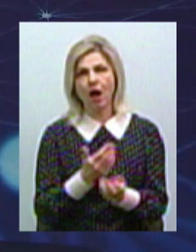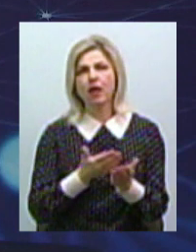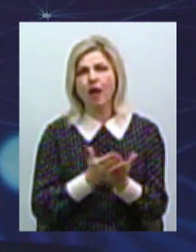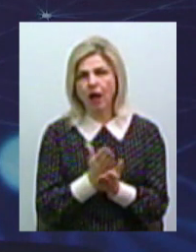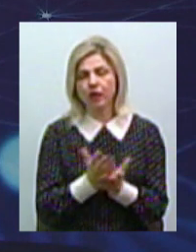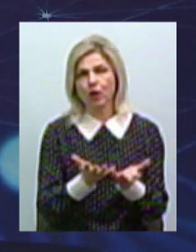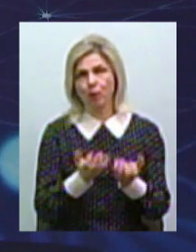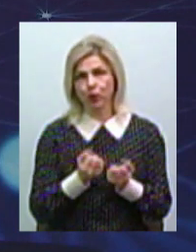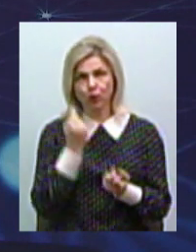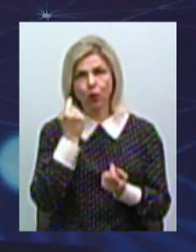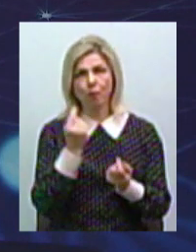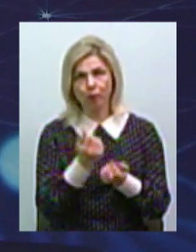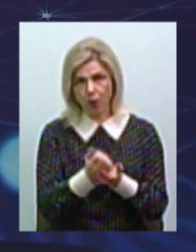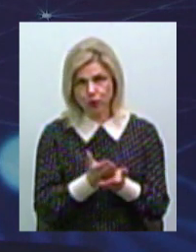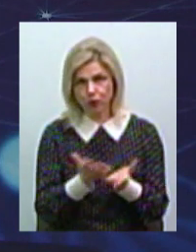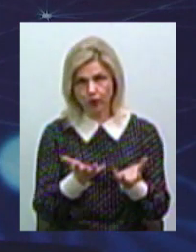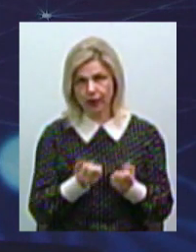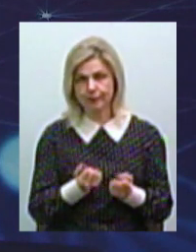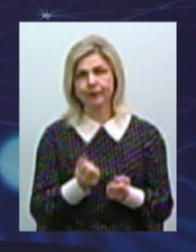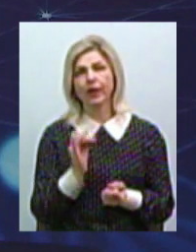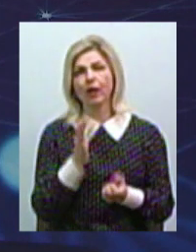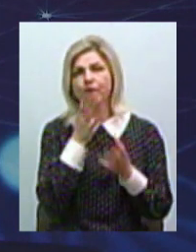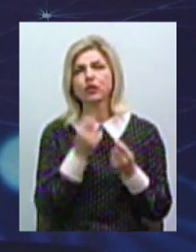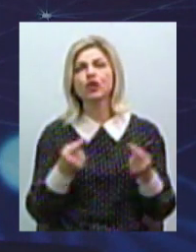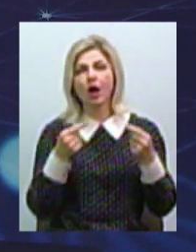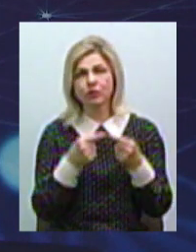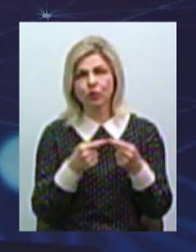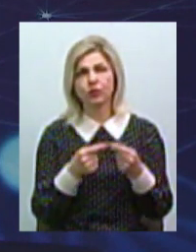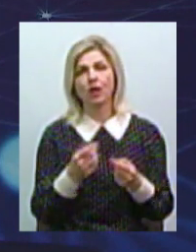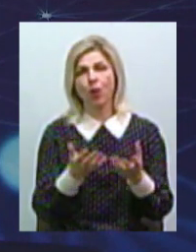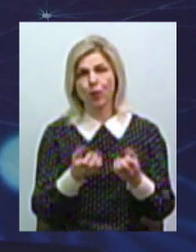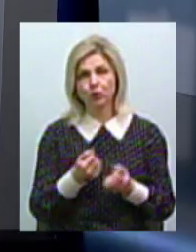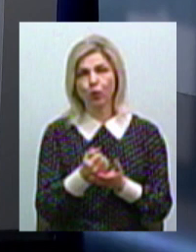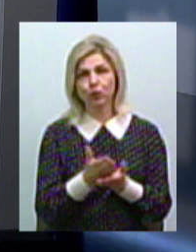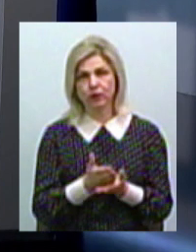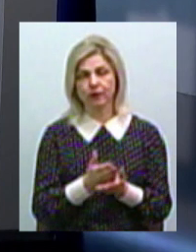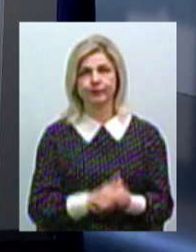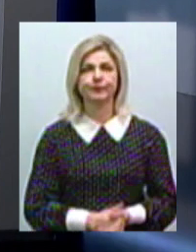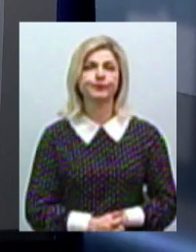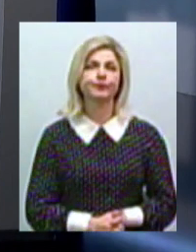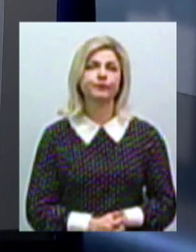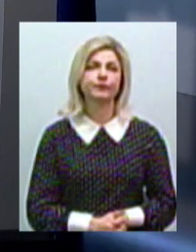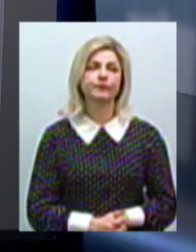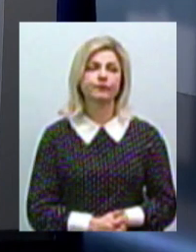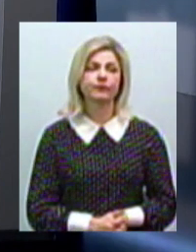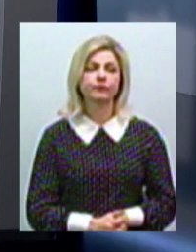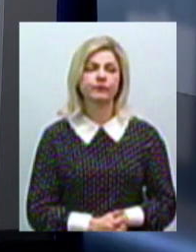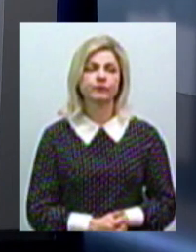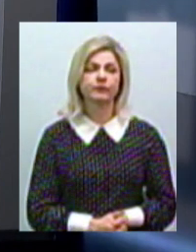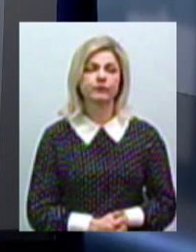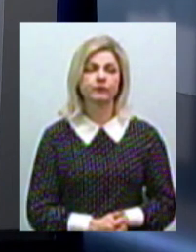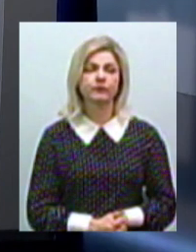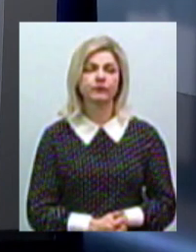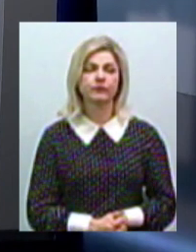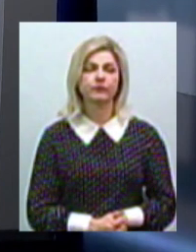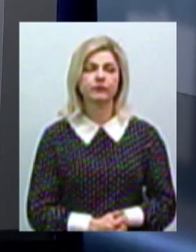отримують послуги, більш вчасніше, скажімо так, отримують ці послуги в повному обсязі. А скажіть, скільки